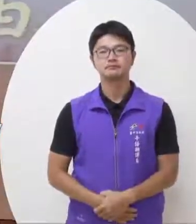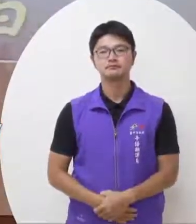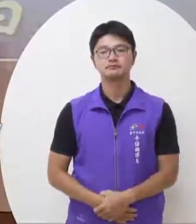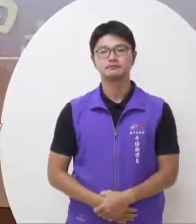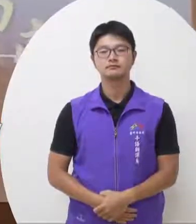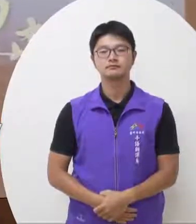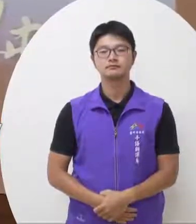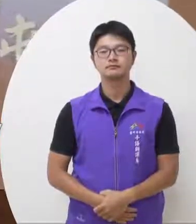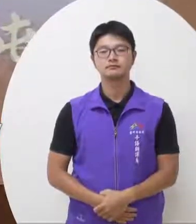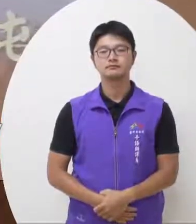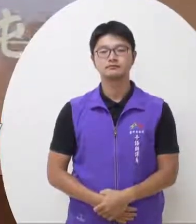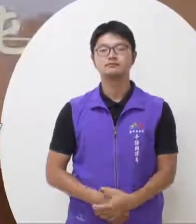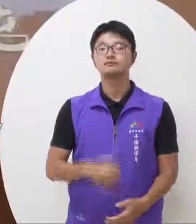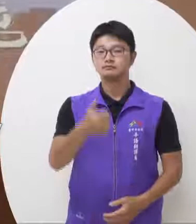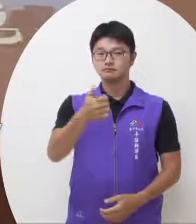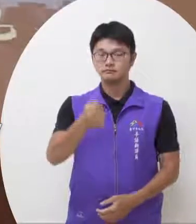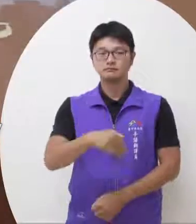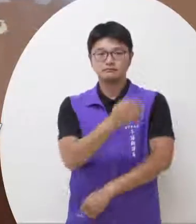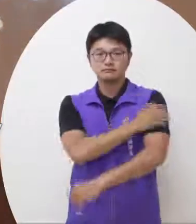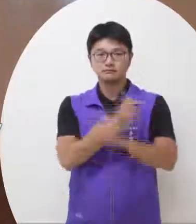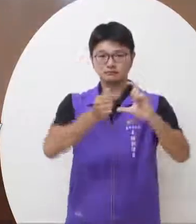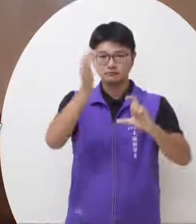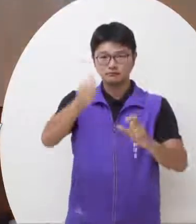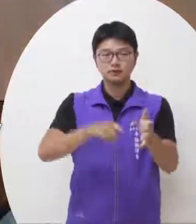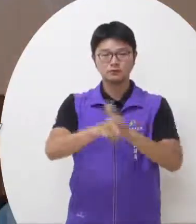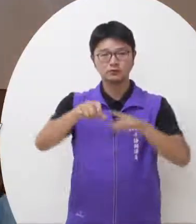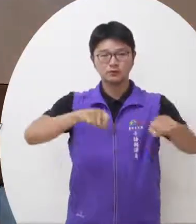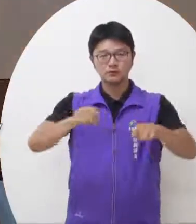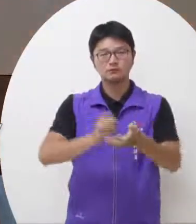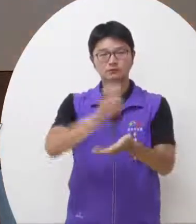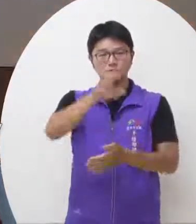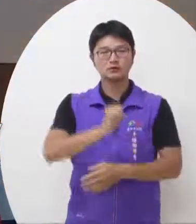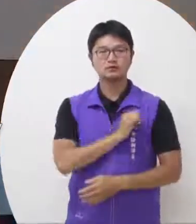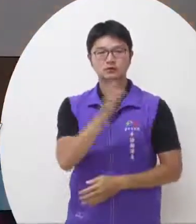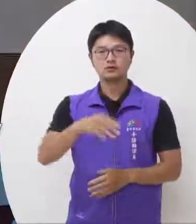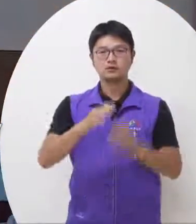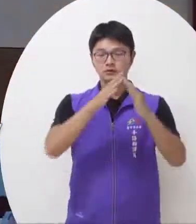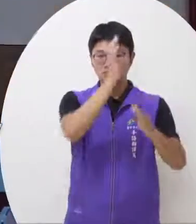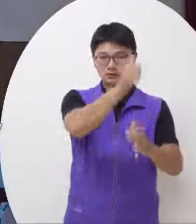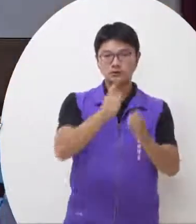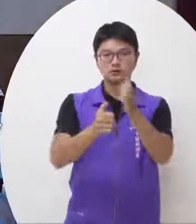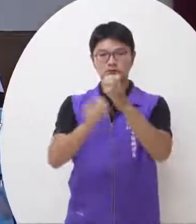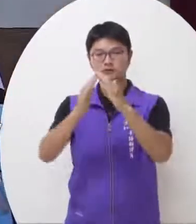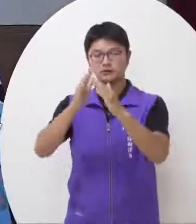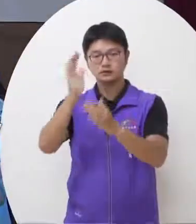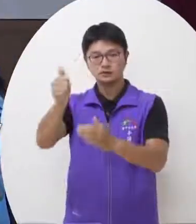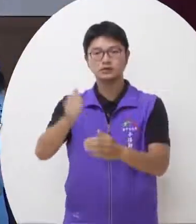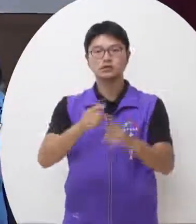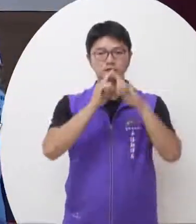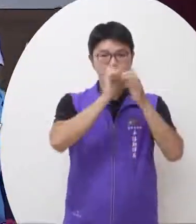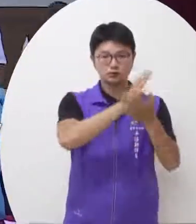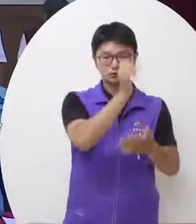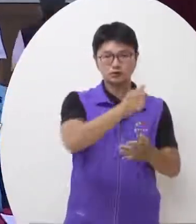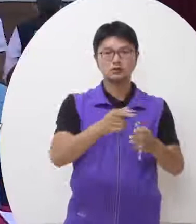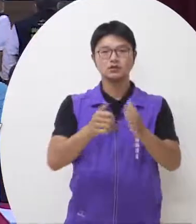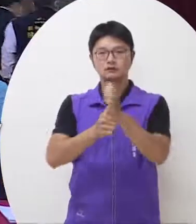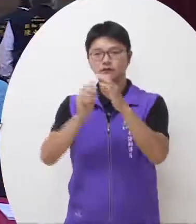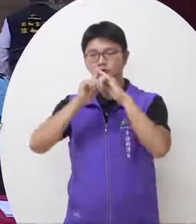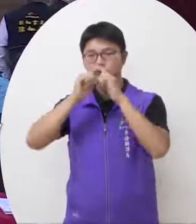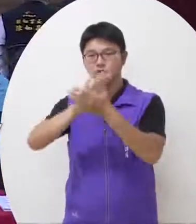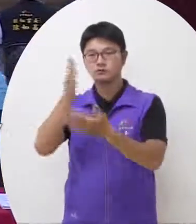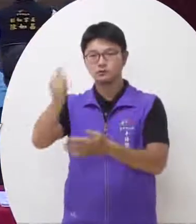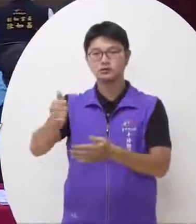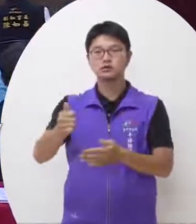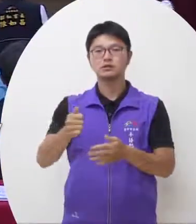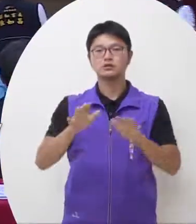谢谢陈区长，专案报告结束，请市长、副市长 秘书长及副秘书长们移驾至